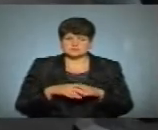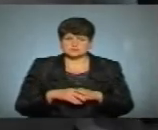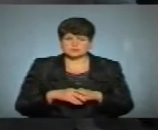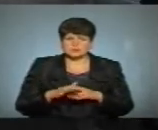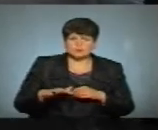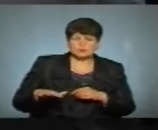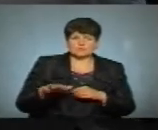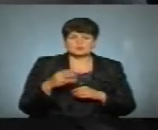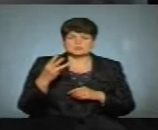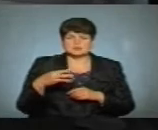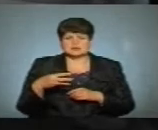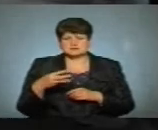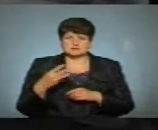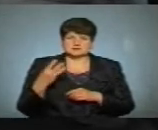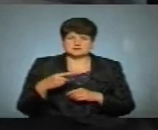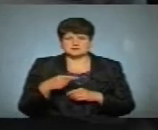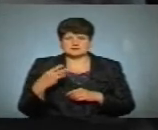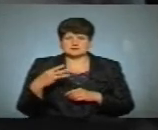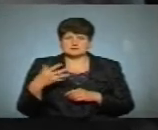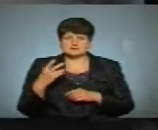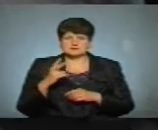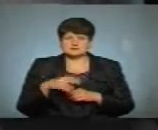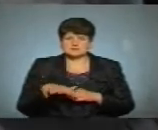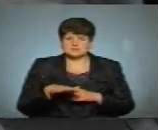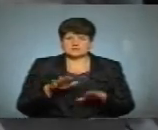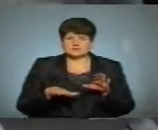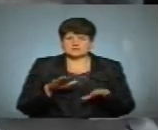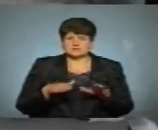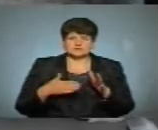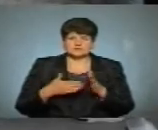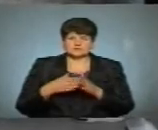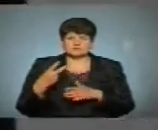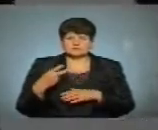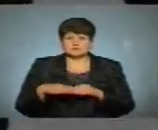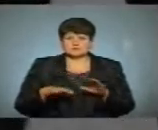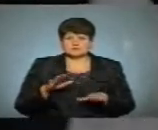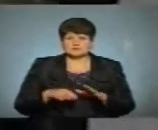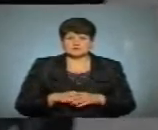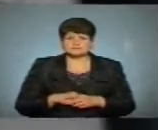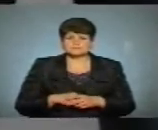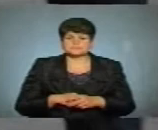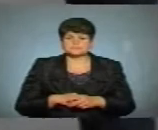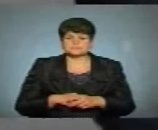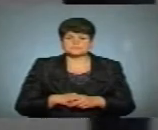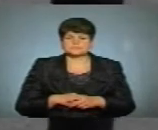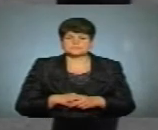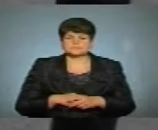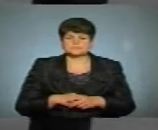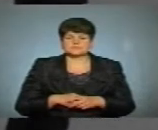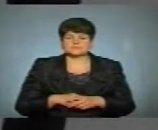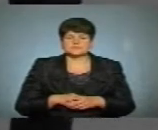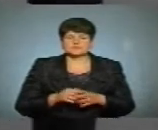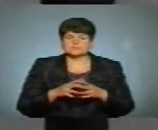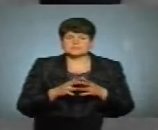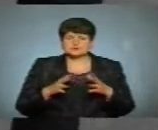площа 30-35 метрів квадратних. Важить вона до 20 кілограм. Її в